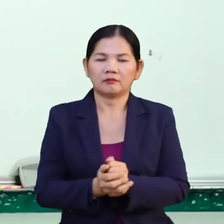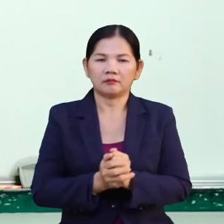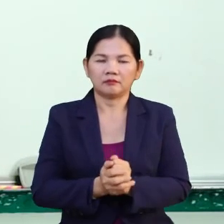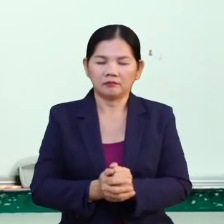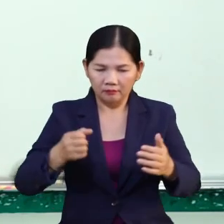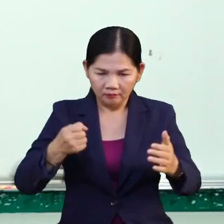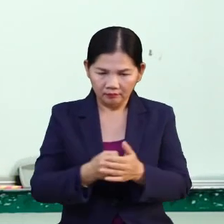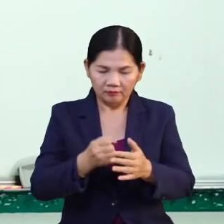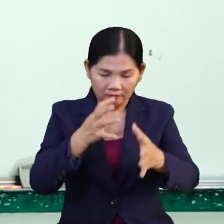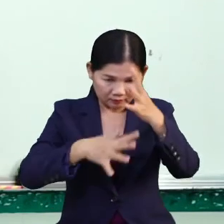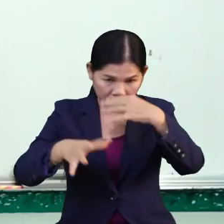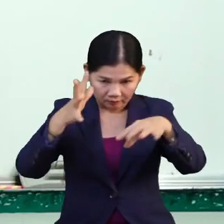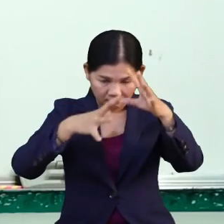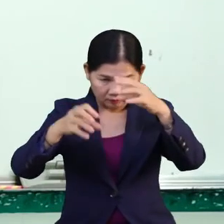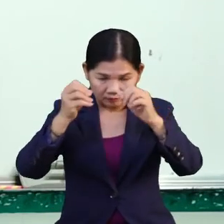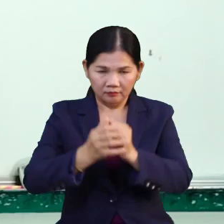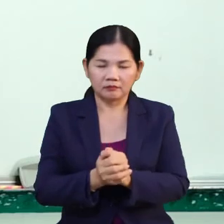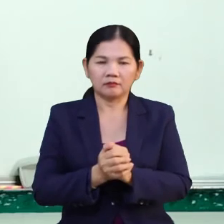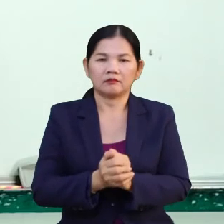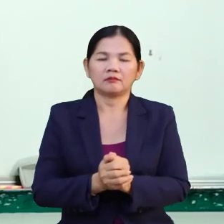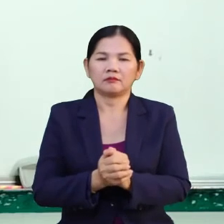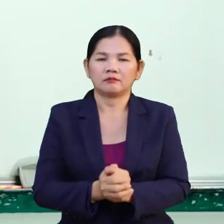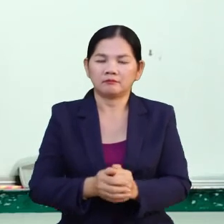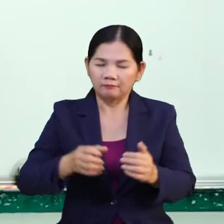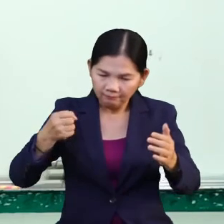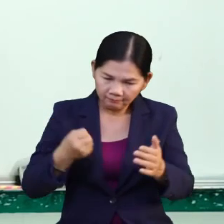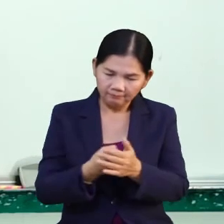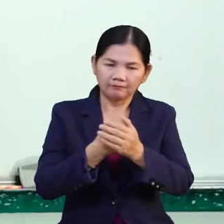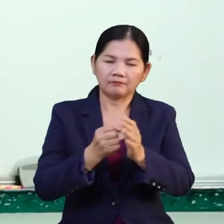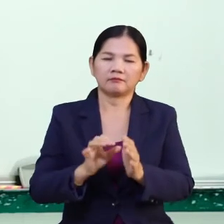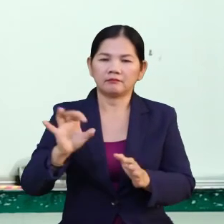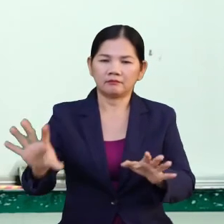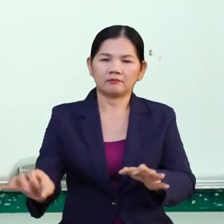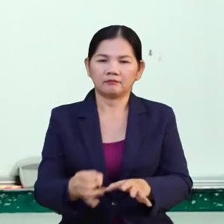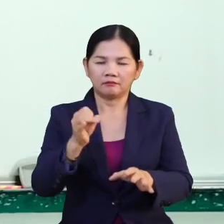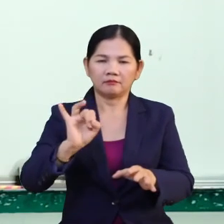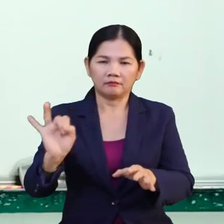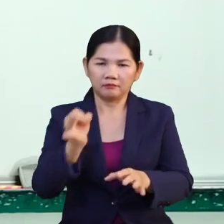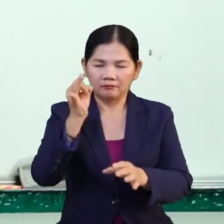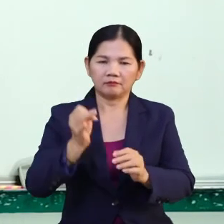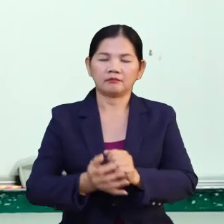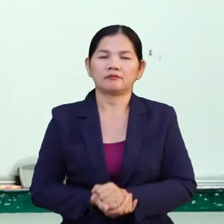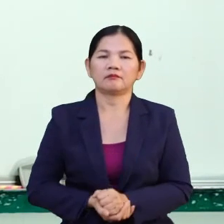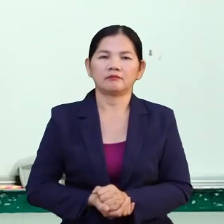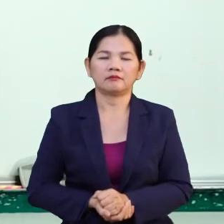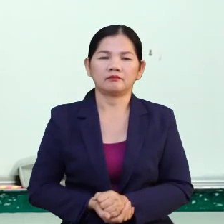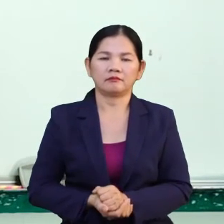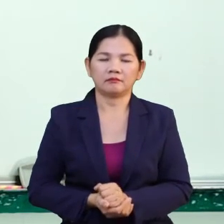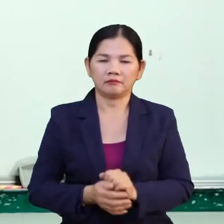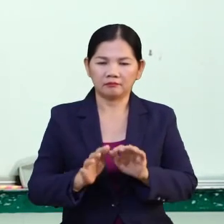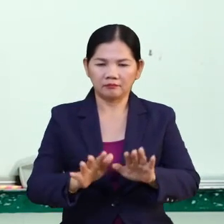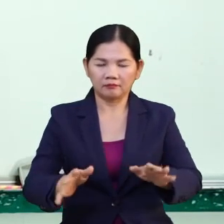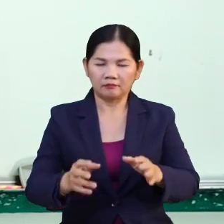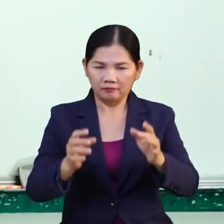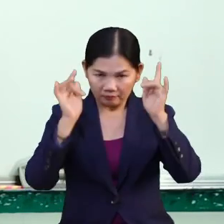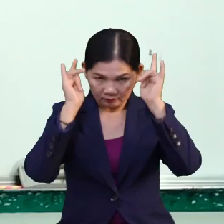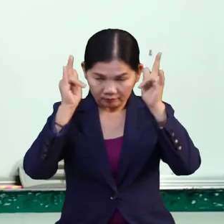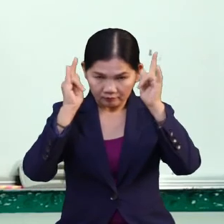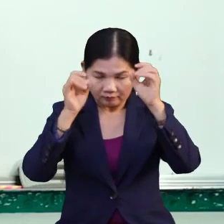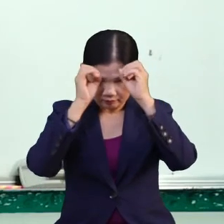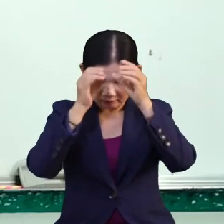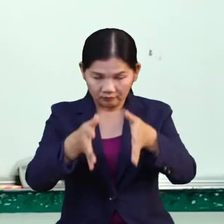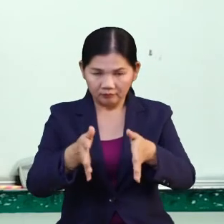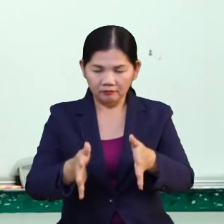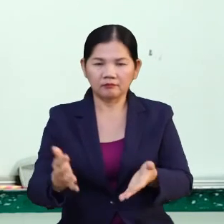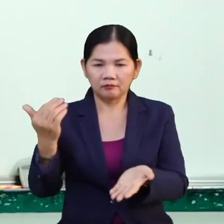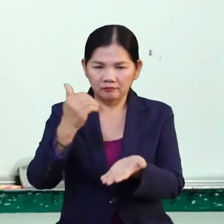ខិតខំប្រឹងប្រែងរៀនសូត្រចាឲ្យមើងម៉ាត់មែនតើទៅកូនអាចទទួលបានជោគជ័យណាកូនណាចាហើយកូនក៏អាចតាមដានការបង្រៀនរប